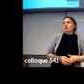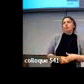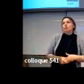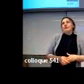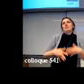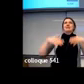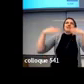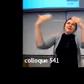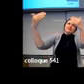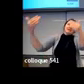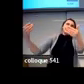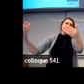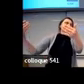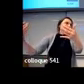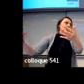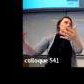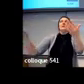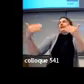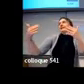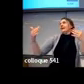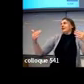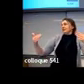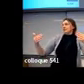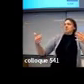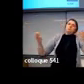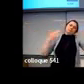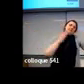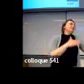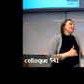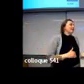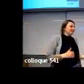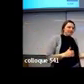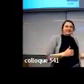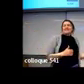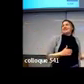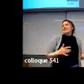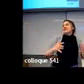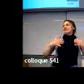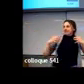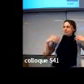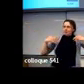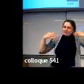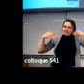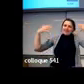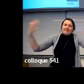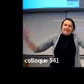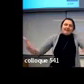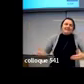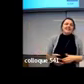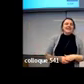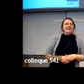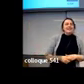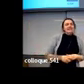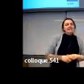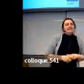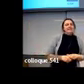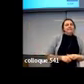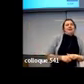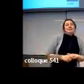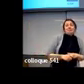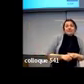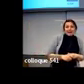etc.? C'est tout le temps, bien, ça se fait en anglais, puis là, on attend, ça va se faire en français. L'idée que ça soit mené en temps